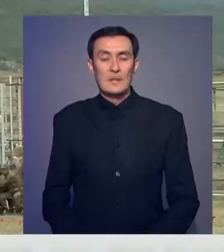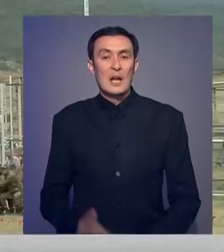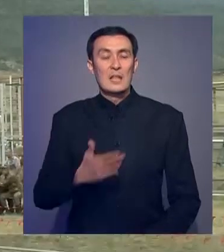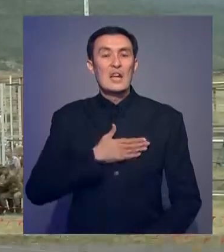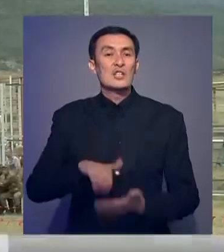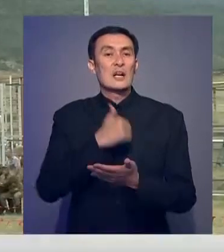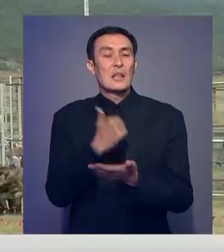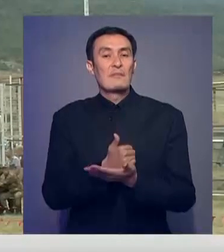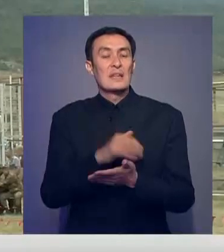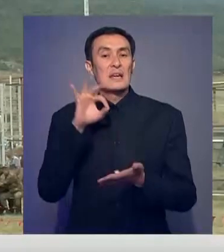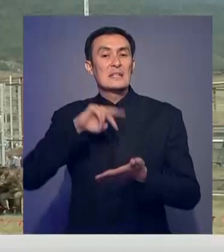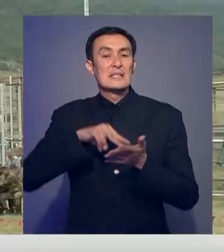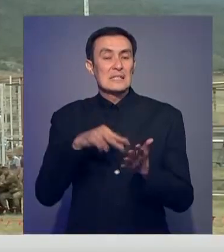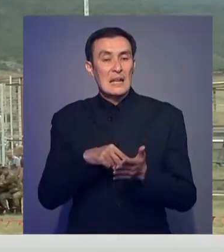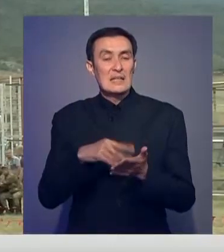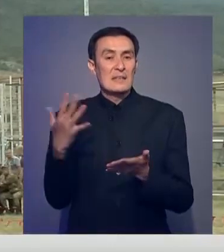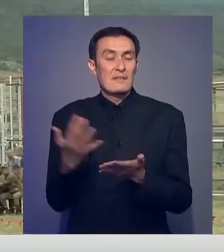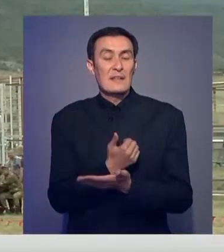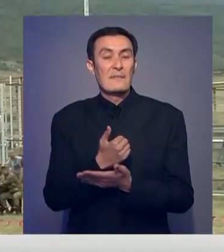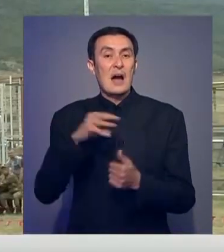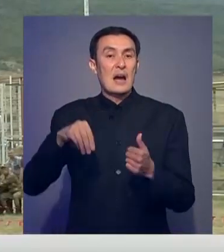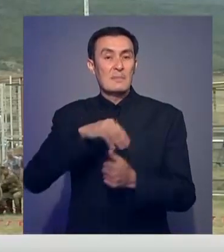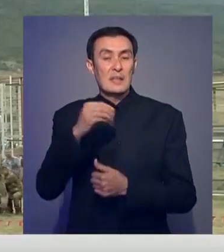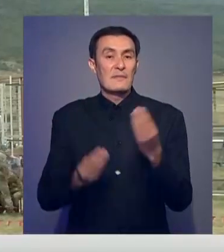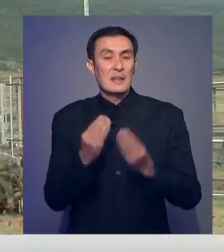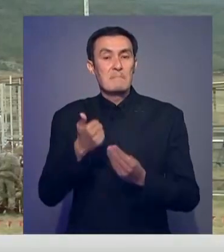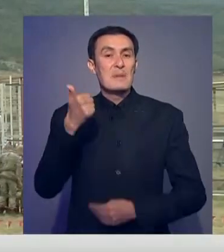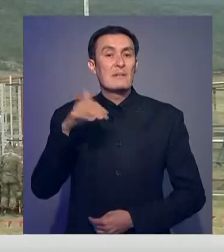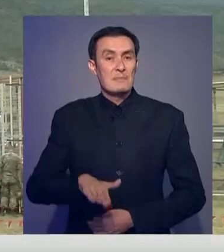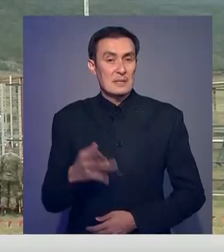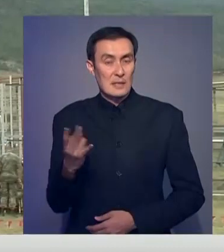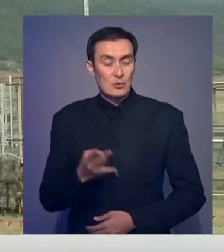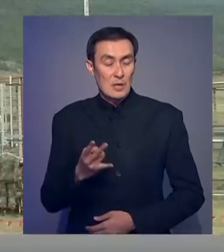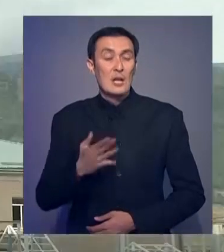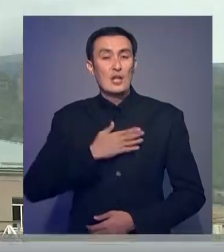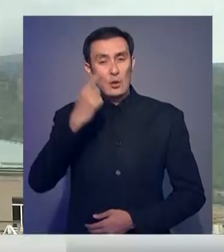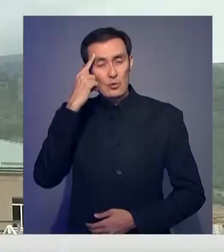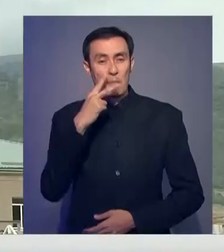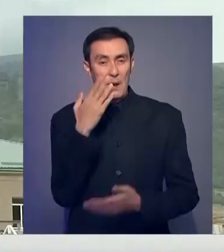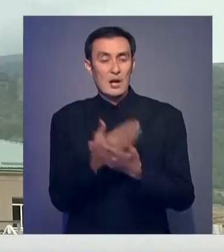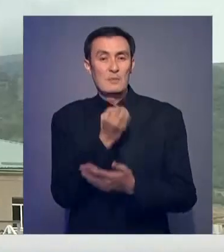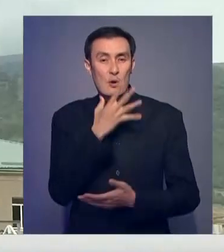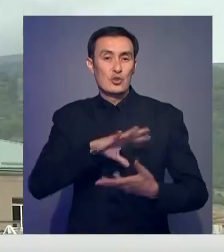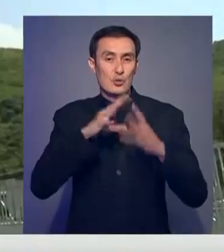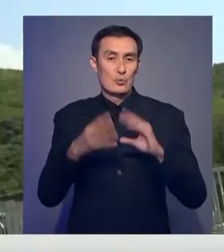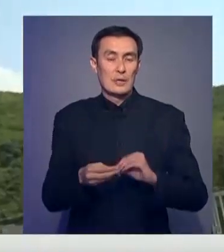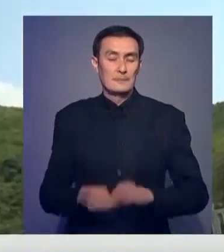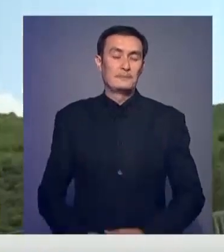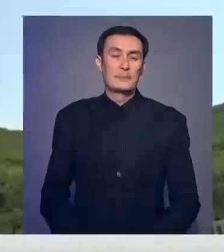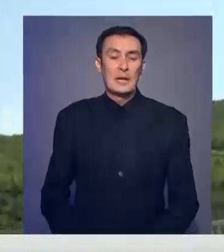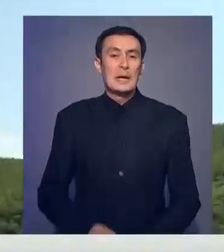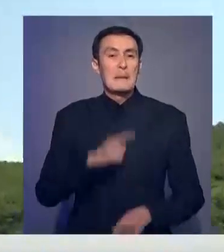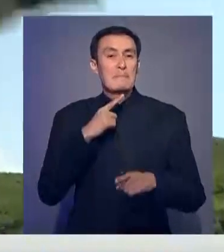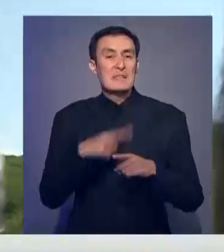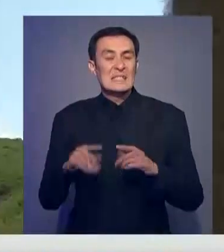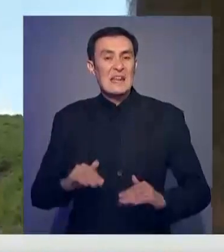Наша главная цель – завоевать в Армении в рамках армейских игр первое место. Думаю, мы покажем хороший результат.